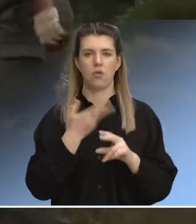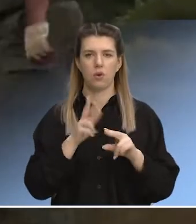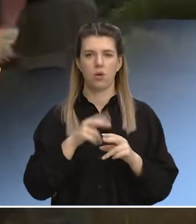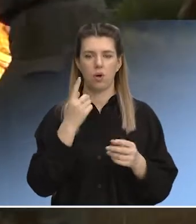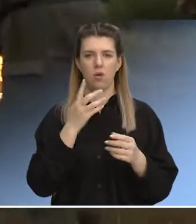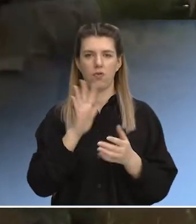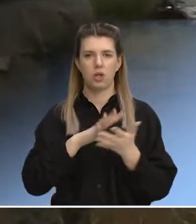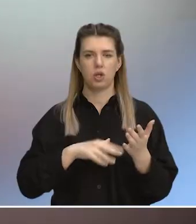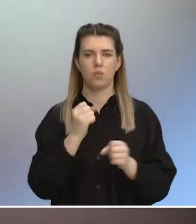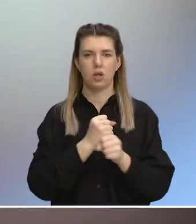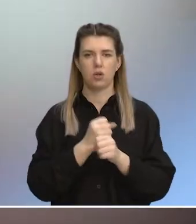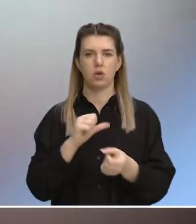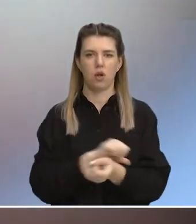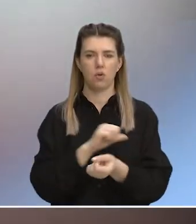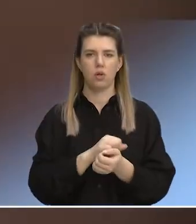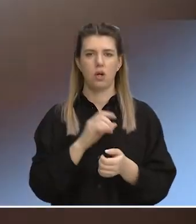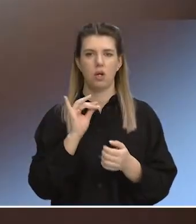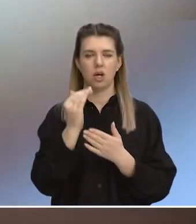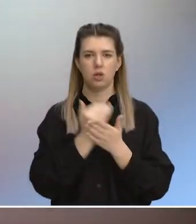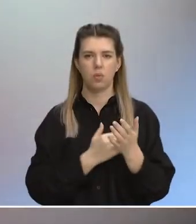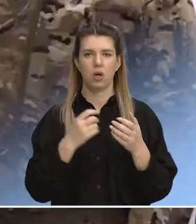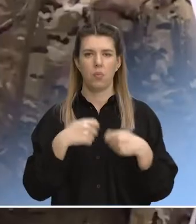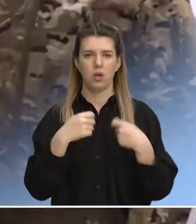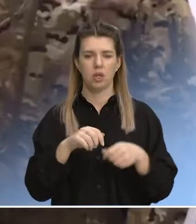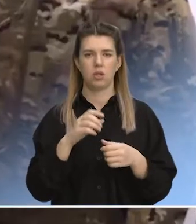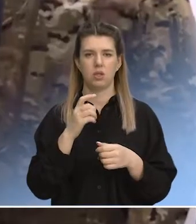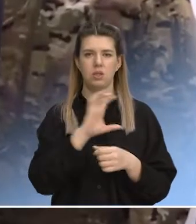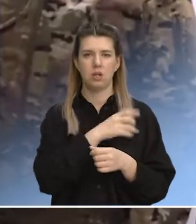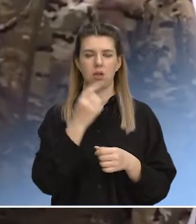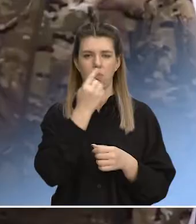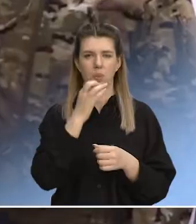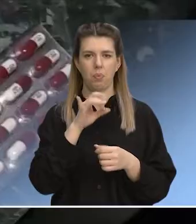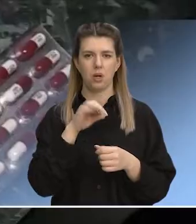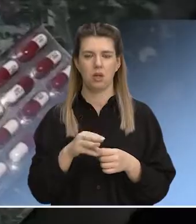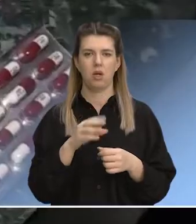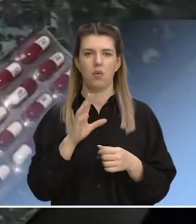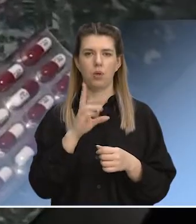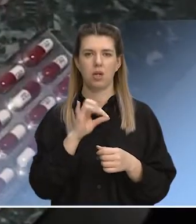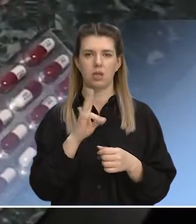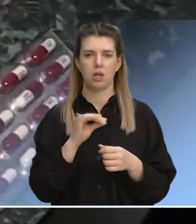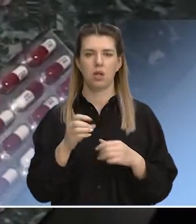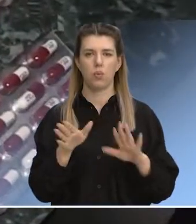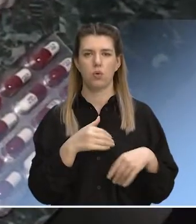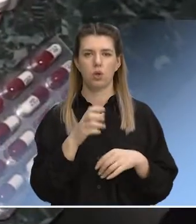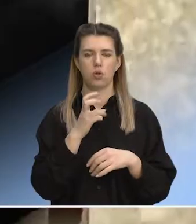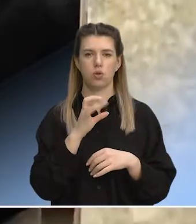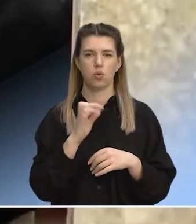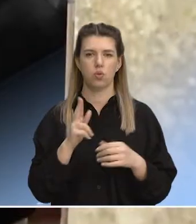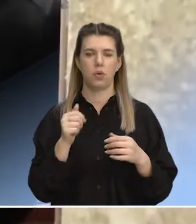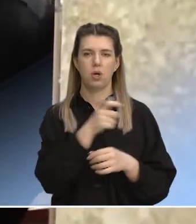производится наркотик. Также осуществляют контроль за безрецептурной продажей сильнодействующих препаратов. В подразделениях проходят